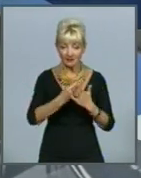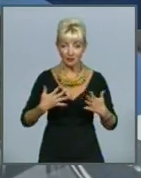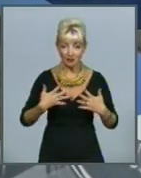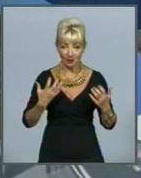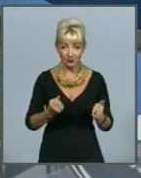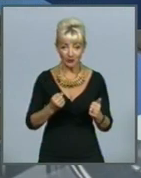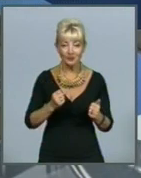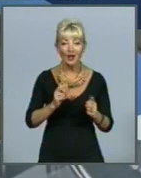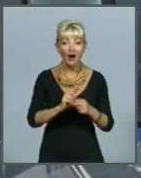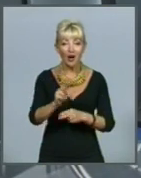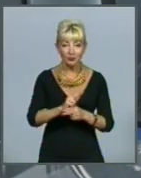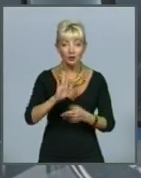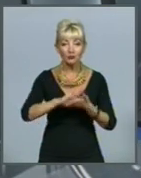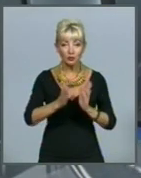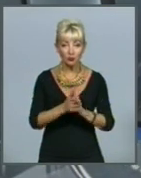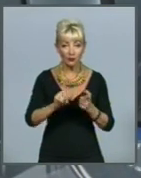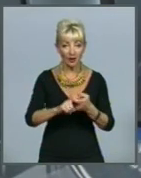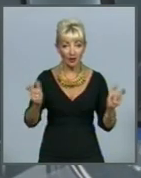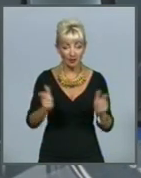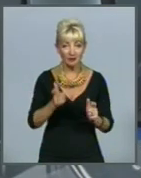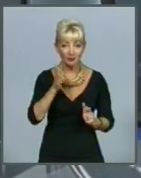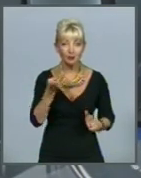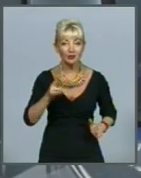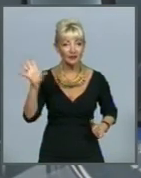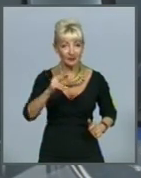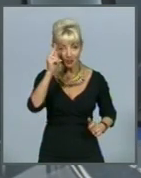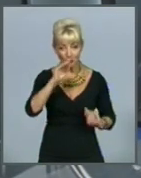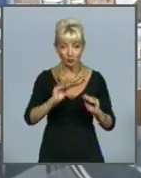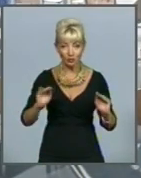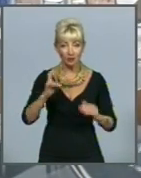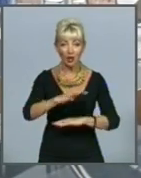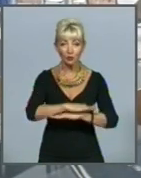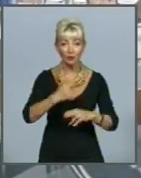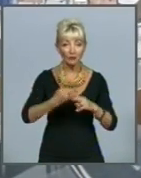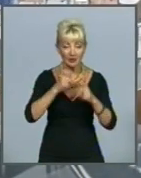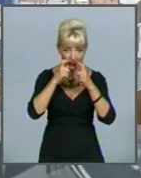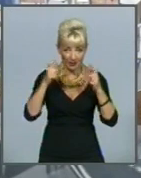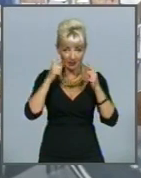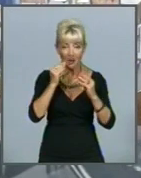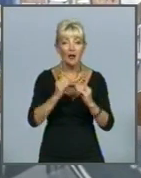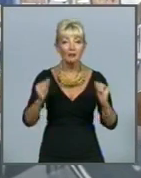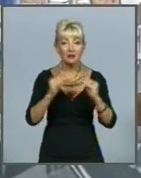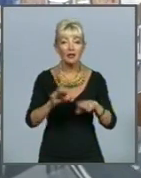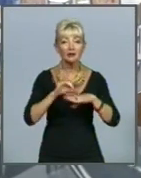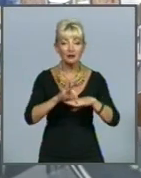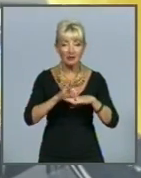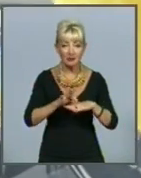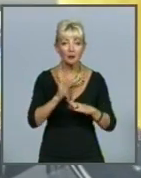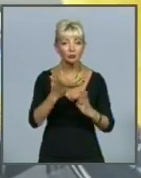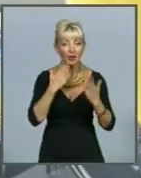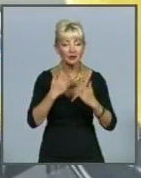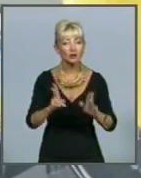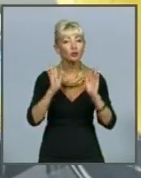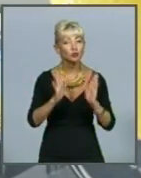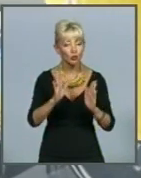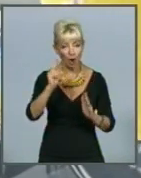умовах карантину проходитиме для всіх учнів на уроках без масок. Постійне їх носіння стосуватиметься лише учнів